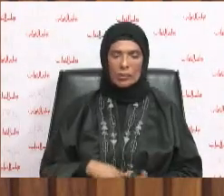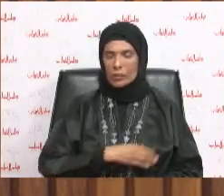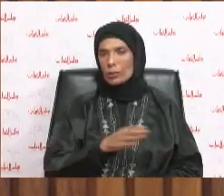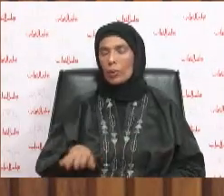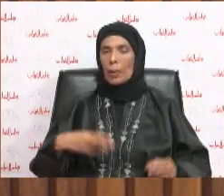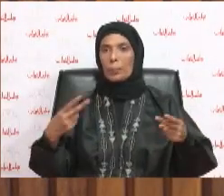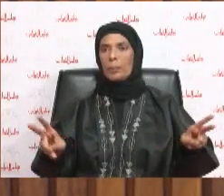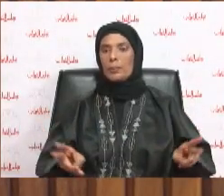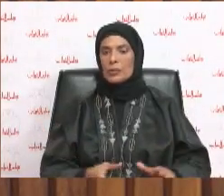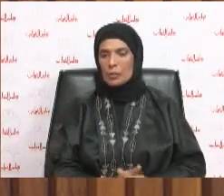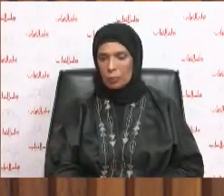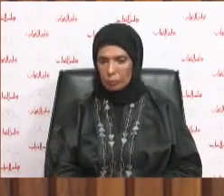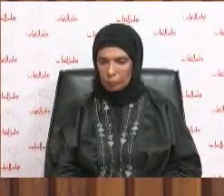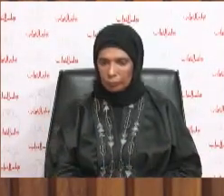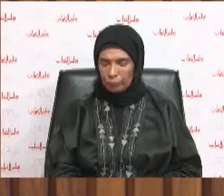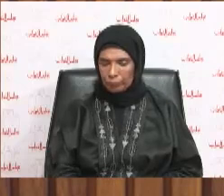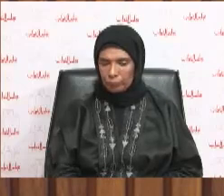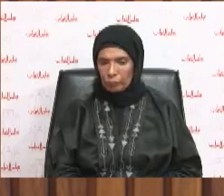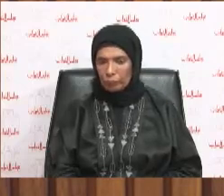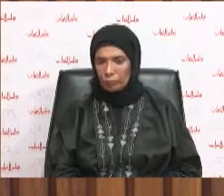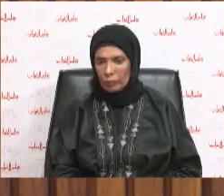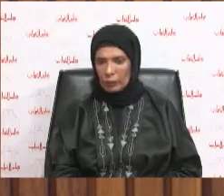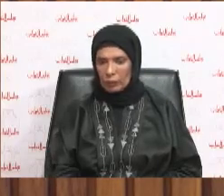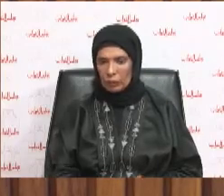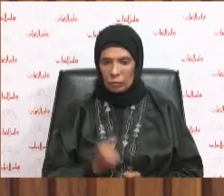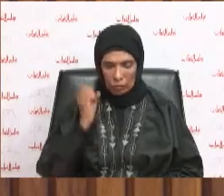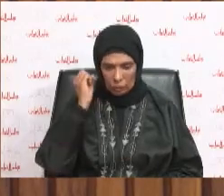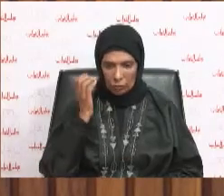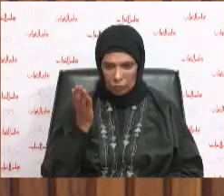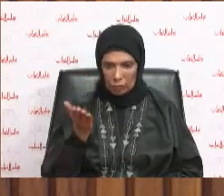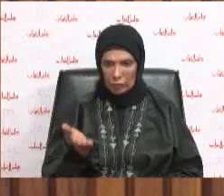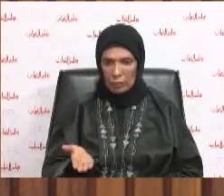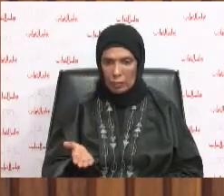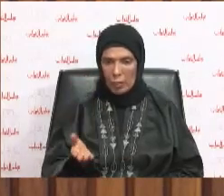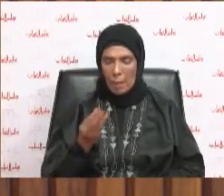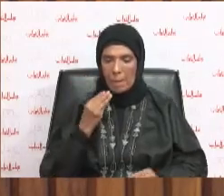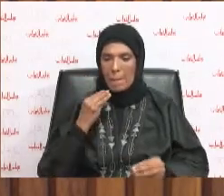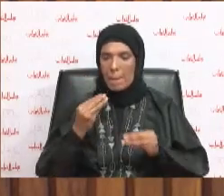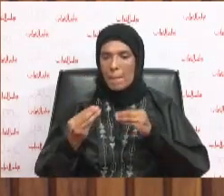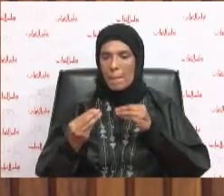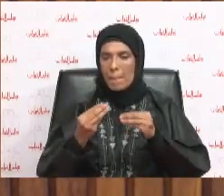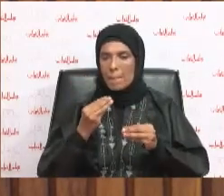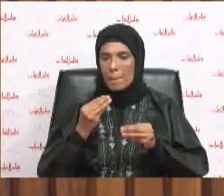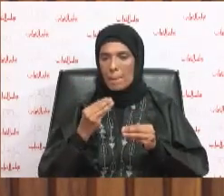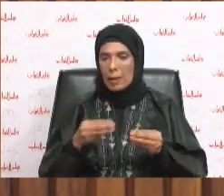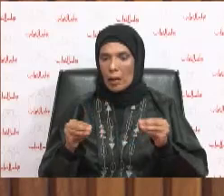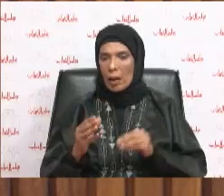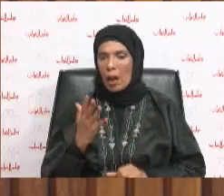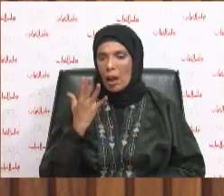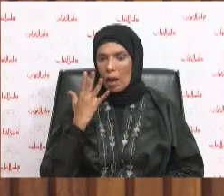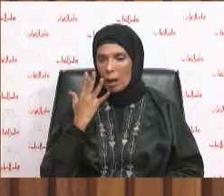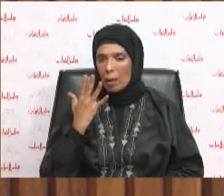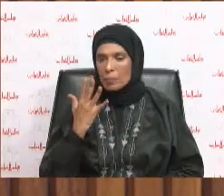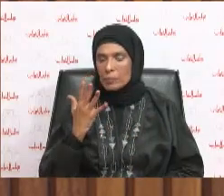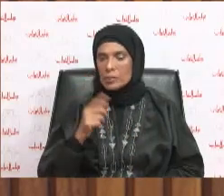أغلبية موافقة. أنا أقترح طبعا أصحاب سعادة النواب أن يكون نقاشنا لا يزيد على 5 دقائق في أحسن